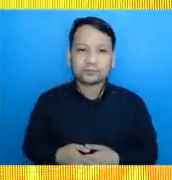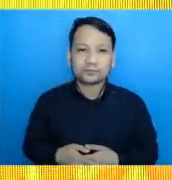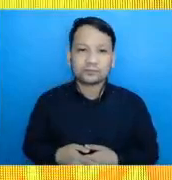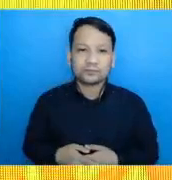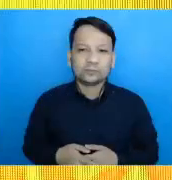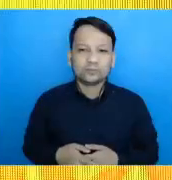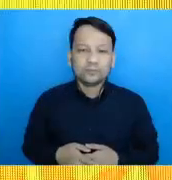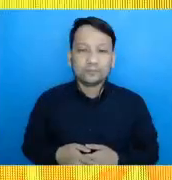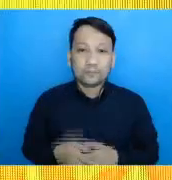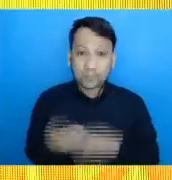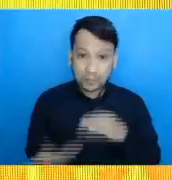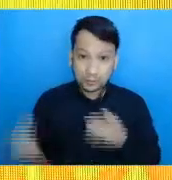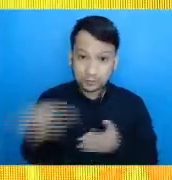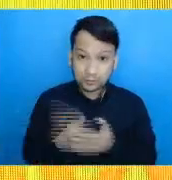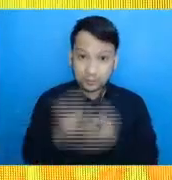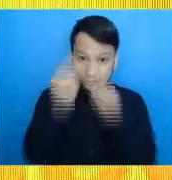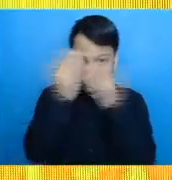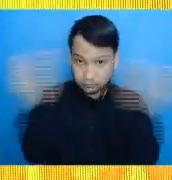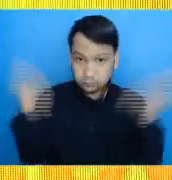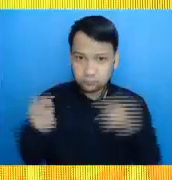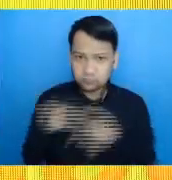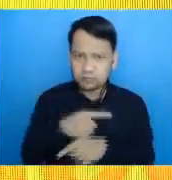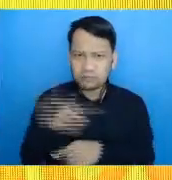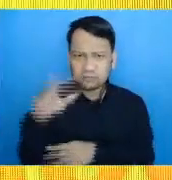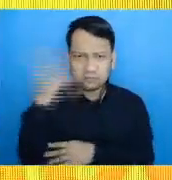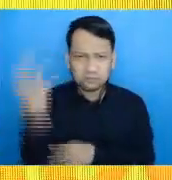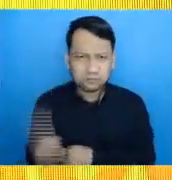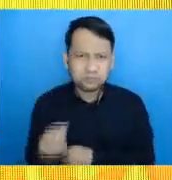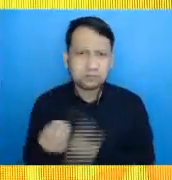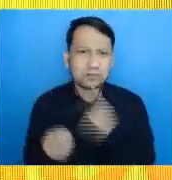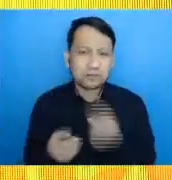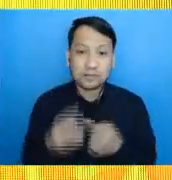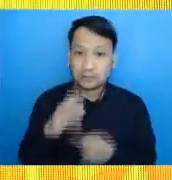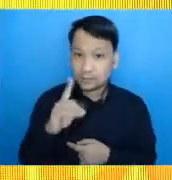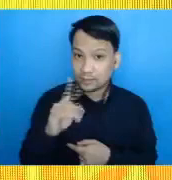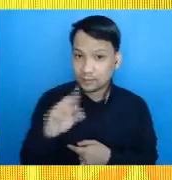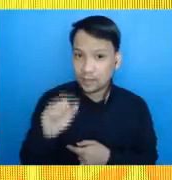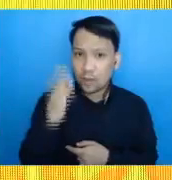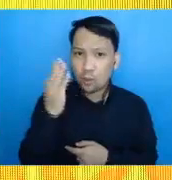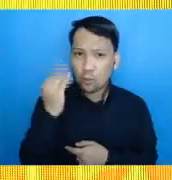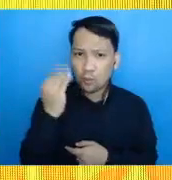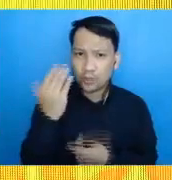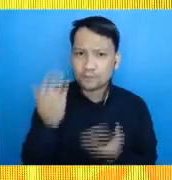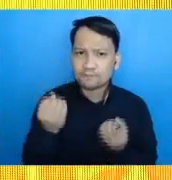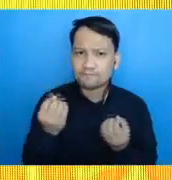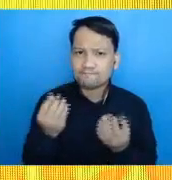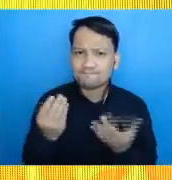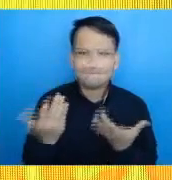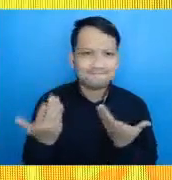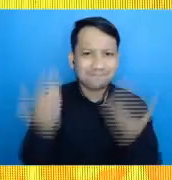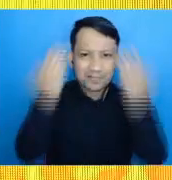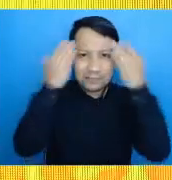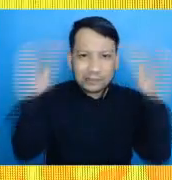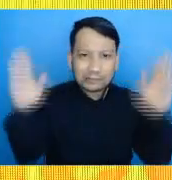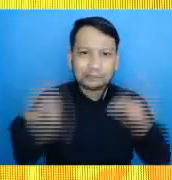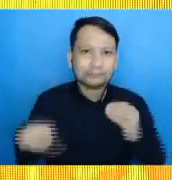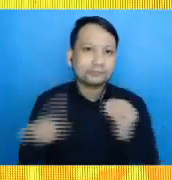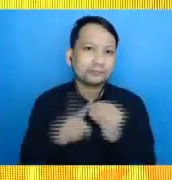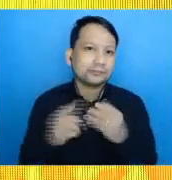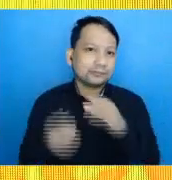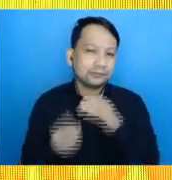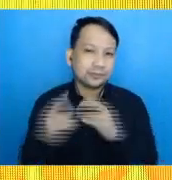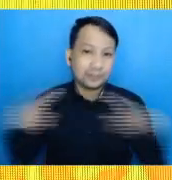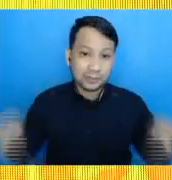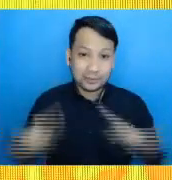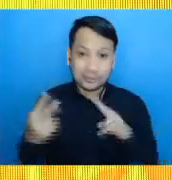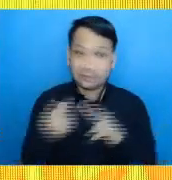Doble dagok sa mga taga Batangas ang hagupit ng bagyong Dante. Marami kasi sa kanila, hindi pa nga nakakabangon sa pagputok ng Bulkang Taal early